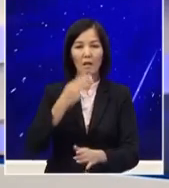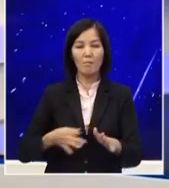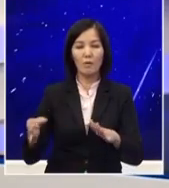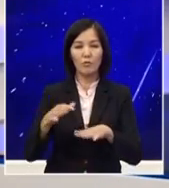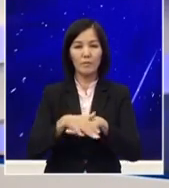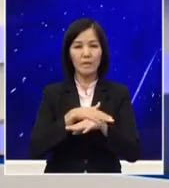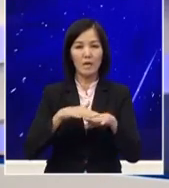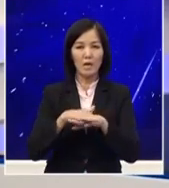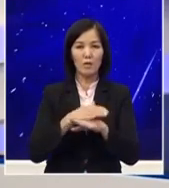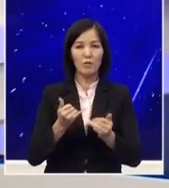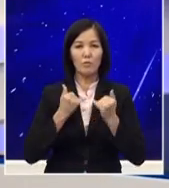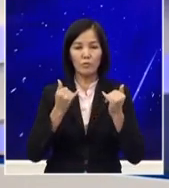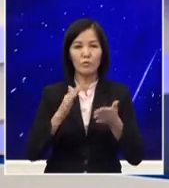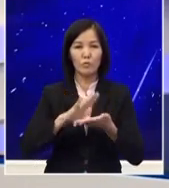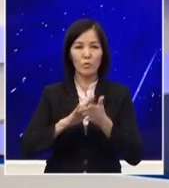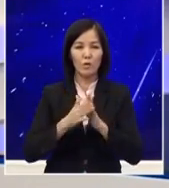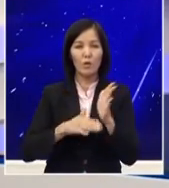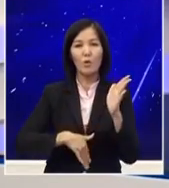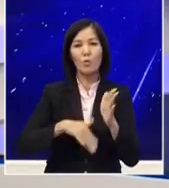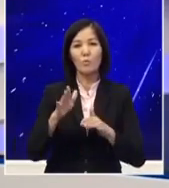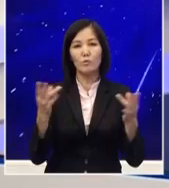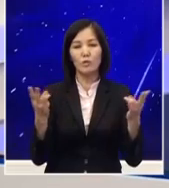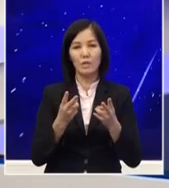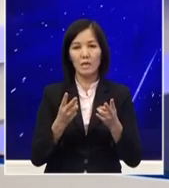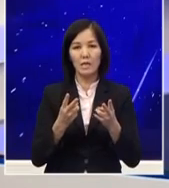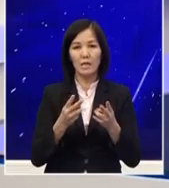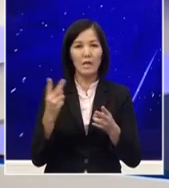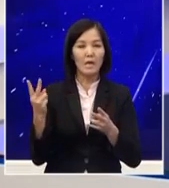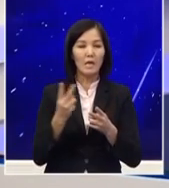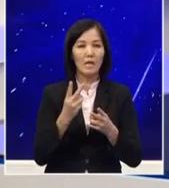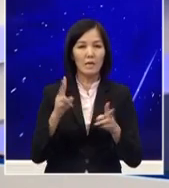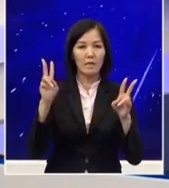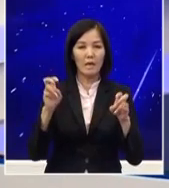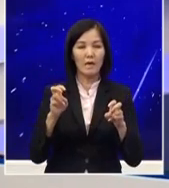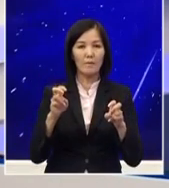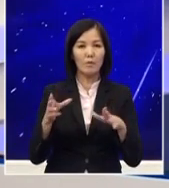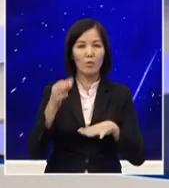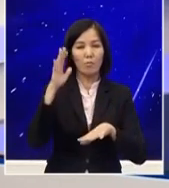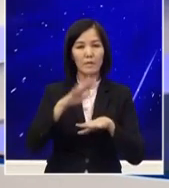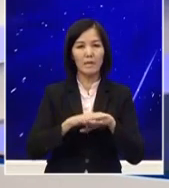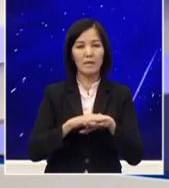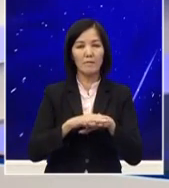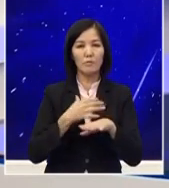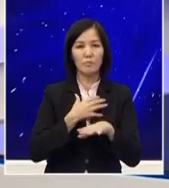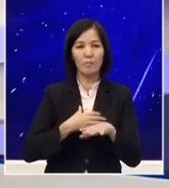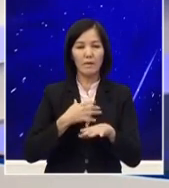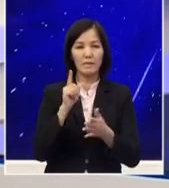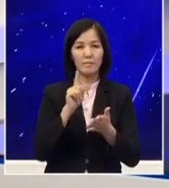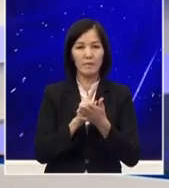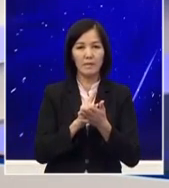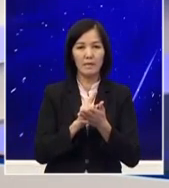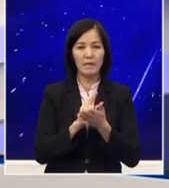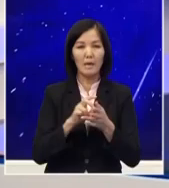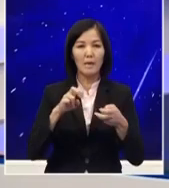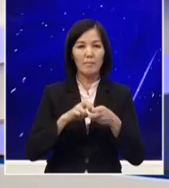Тұрғындар қауіпсіздігі жетісулықтар үшін қолайлы жағдай жасау. Екеуі де облыс әкімі үшін маңызды міндет. Проблема әсіресе Талғар